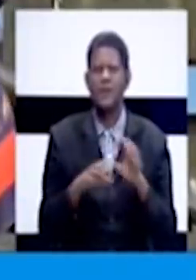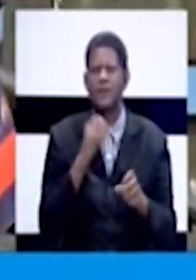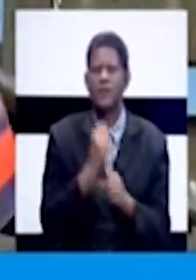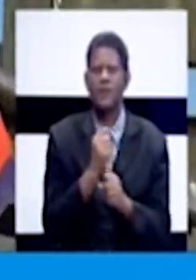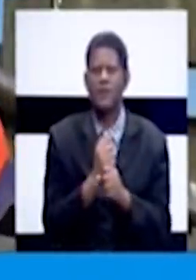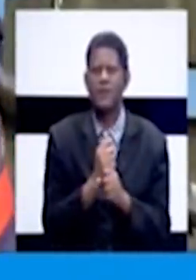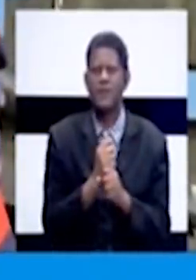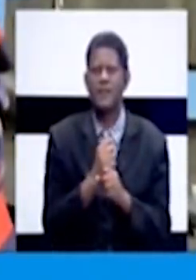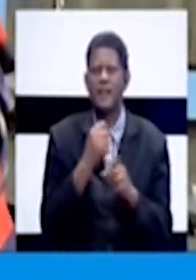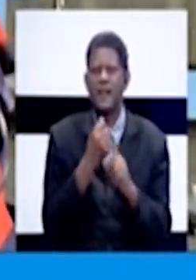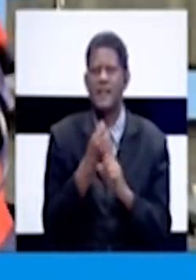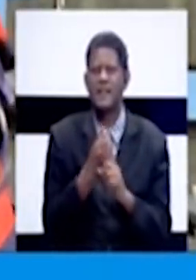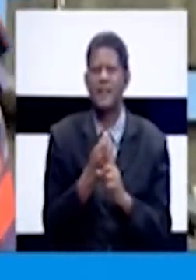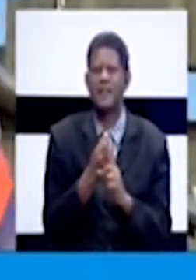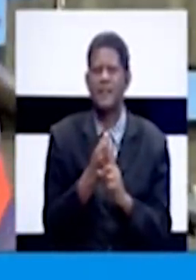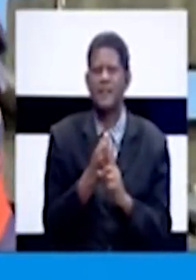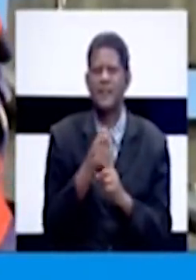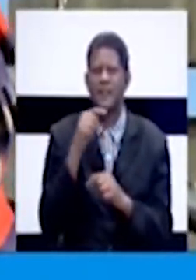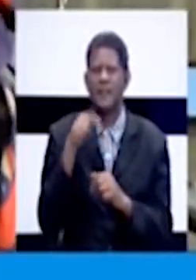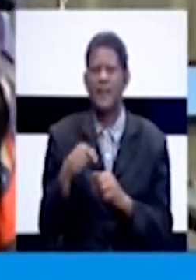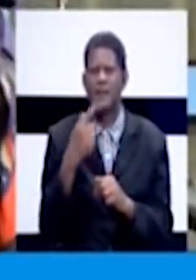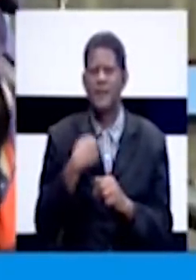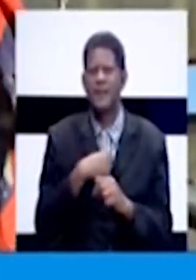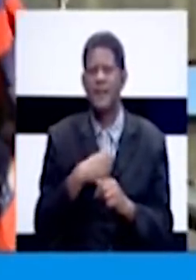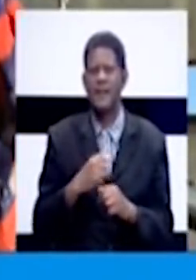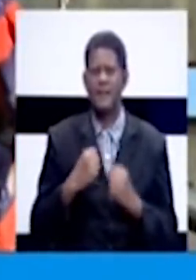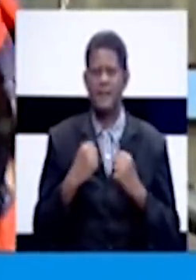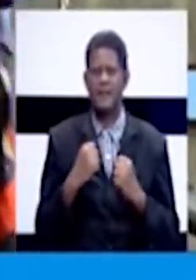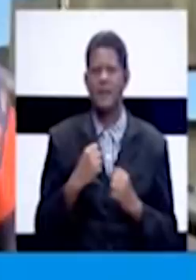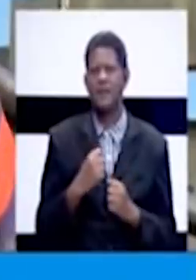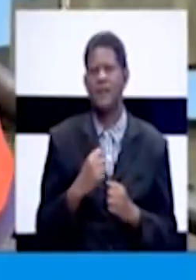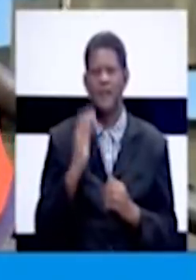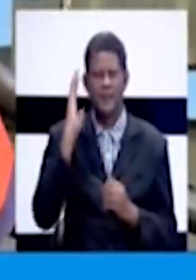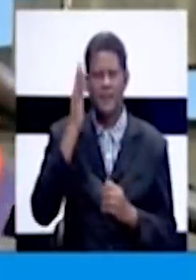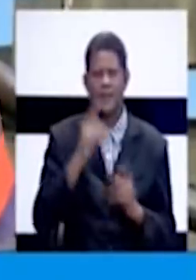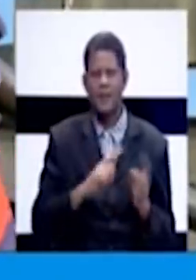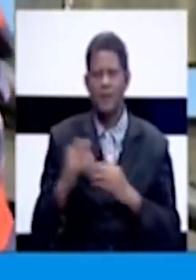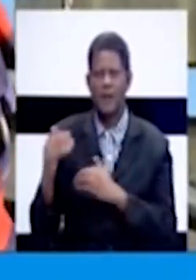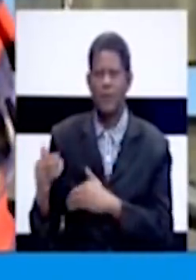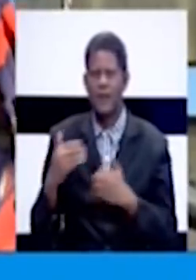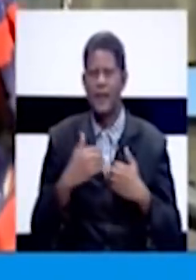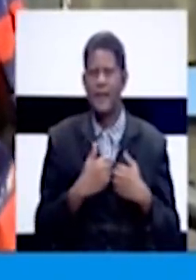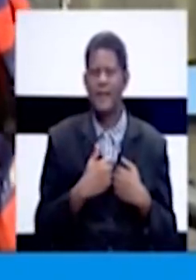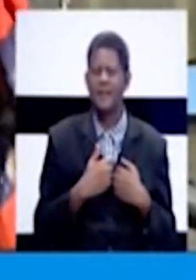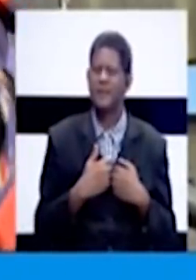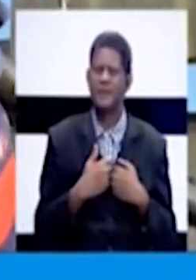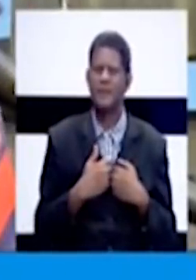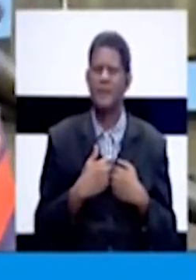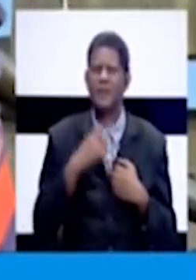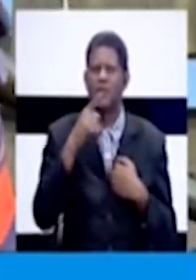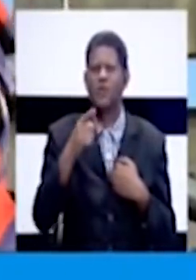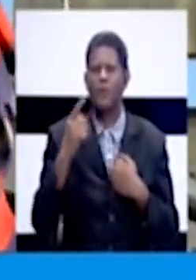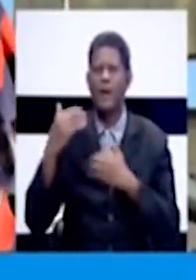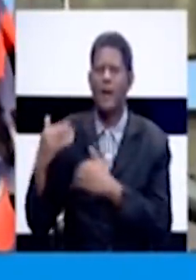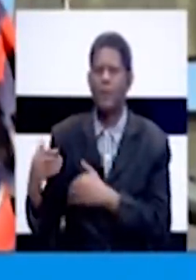زكبر وزلو كالسن أبزي نحنا يحرننا نغطس ألوون أبونا مالنا نسمونه